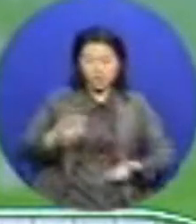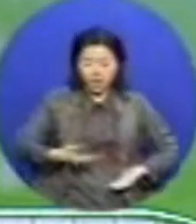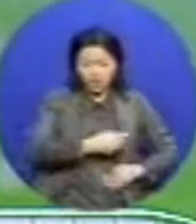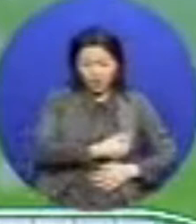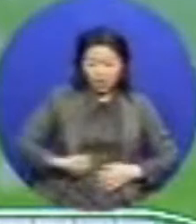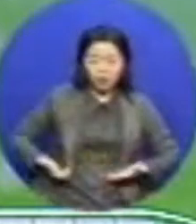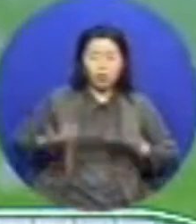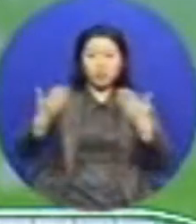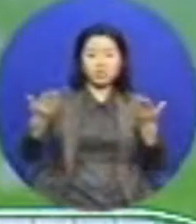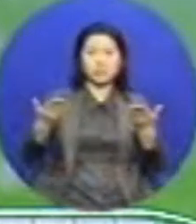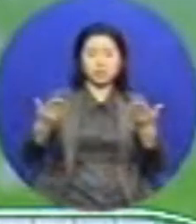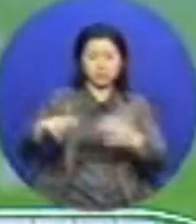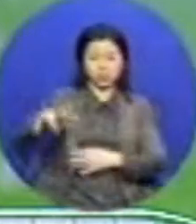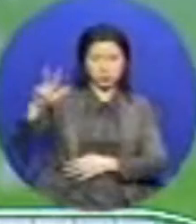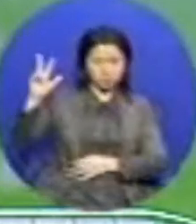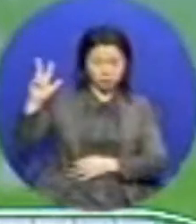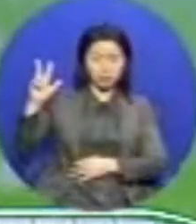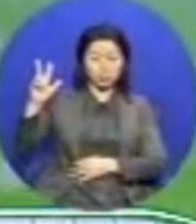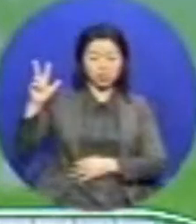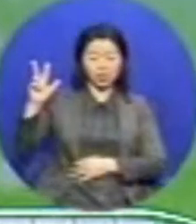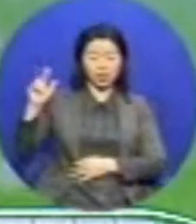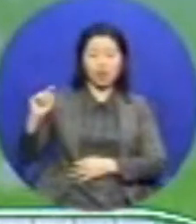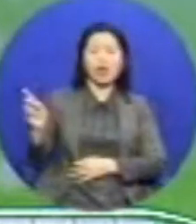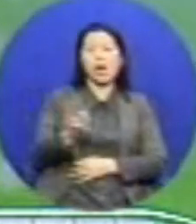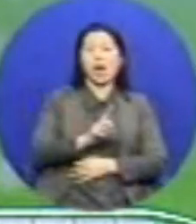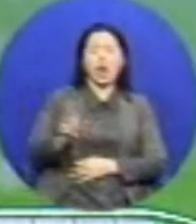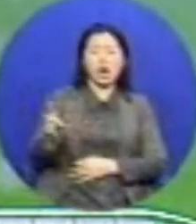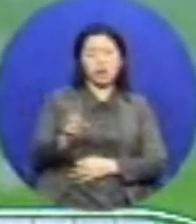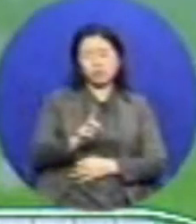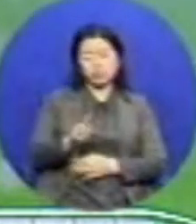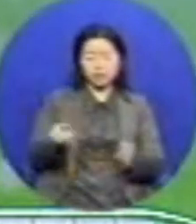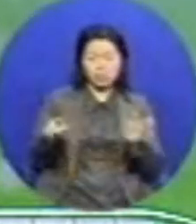아무리 믿음이 좋아도 어떻게 이럴 수 있습니까